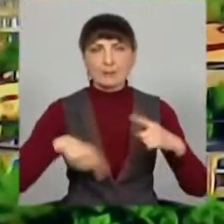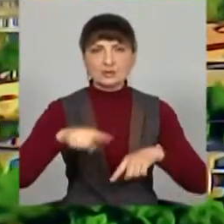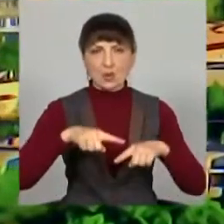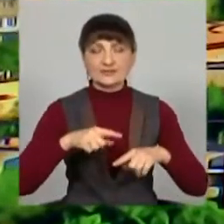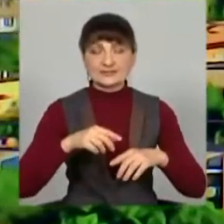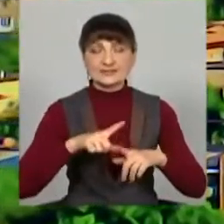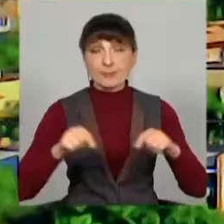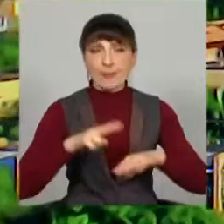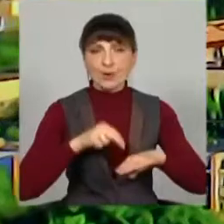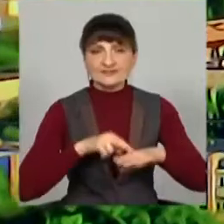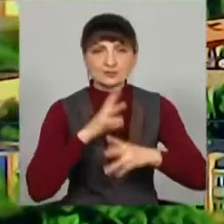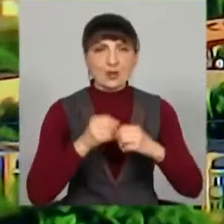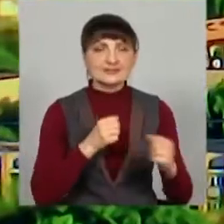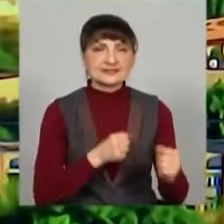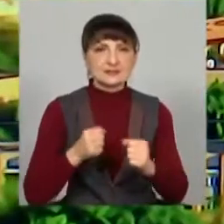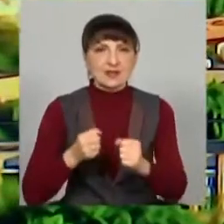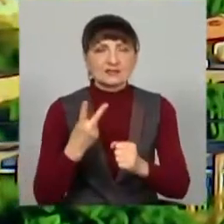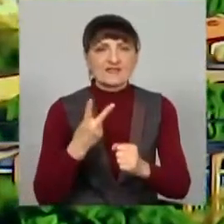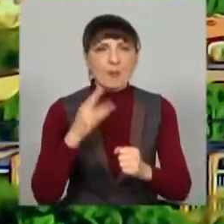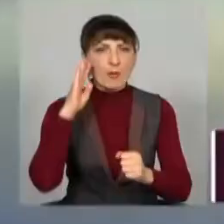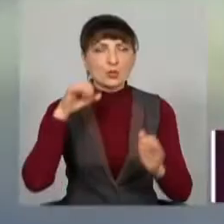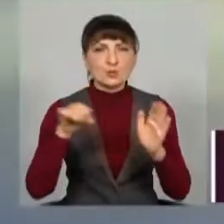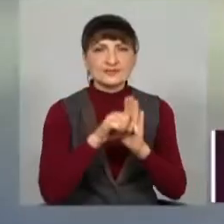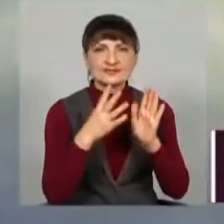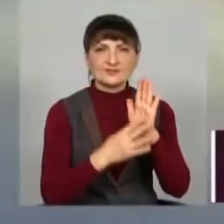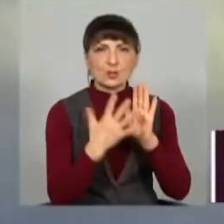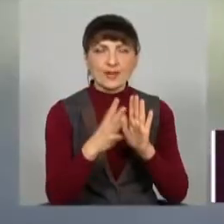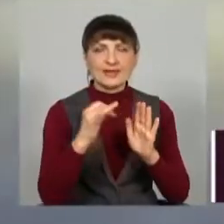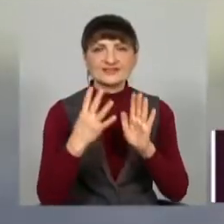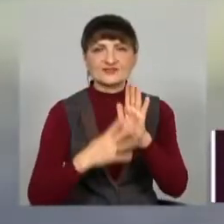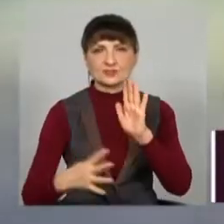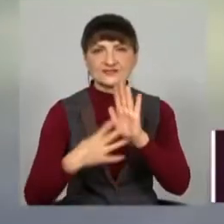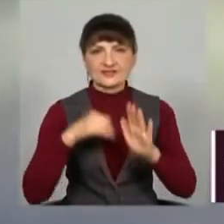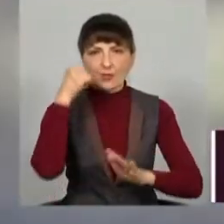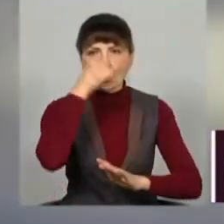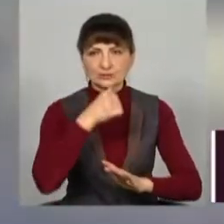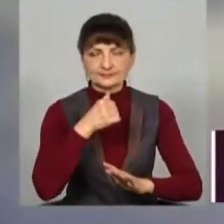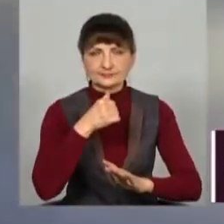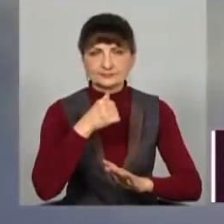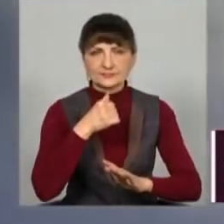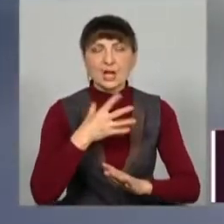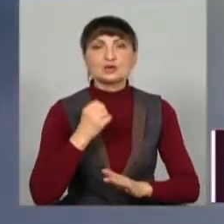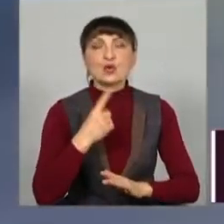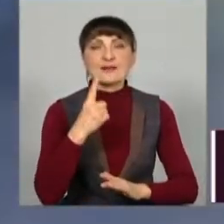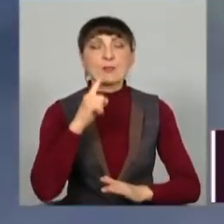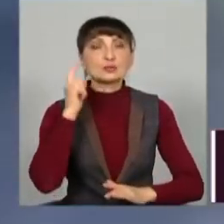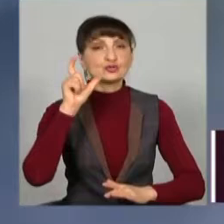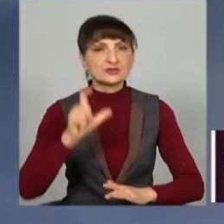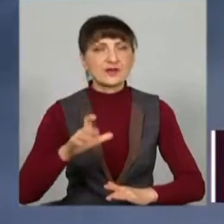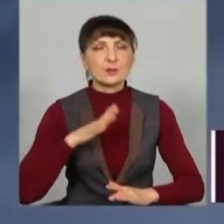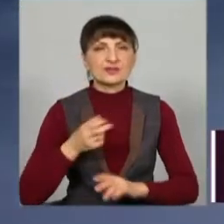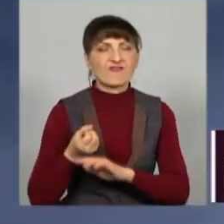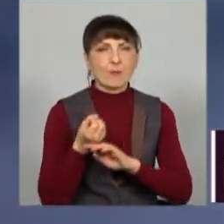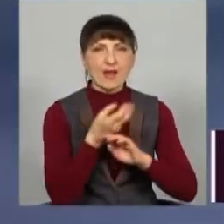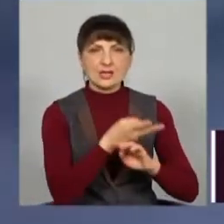в результате стрельбы были убиты двое парней 95 и 99 годов рождения. Еще один молодой человек был